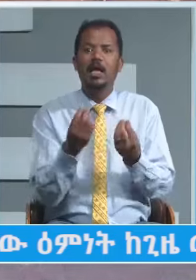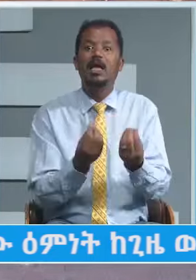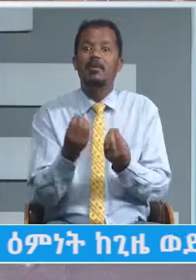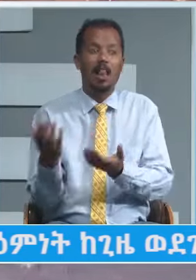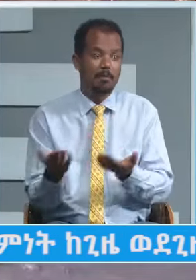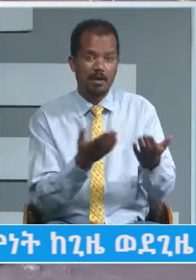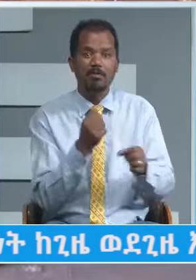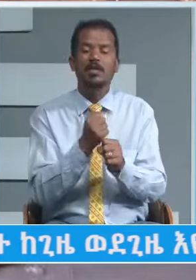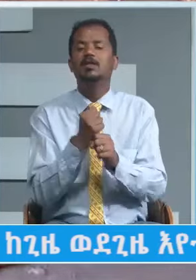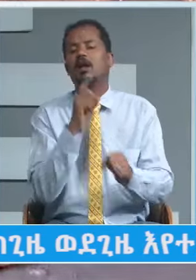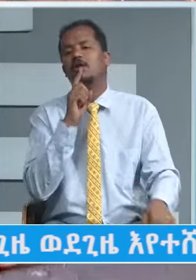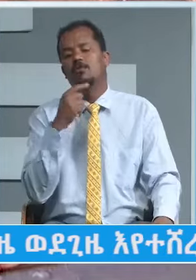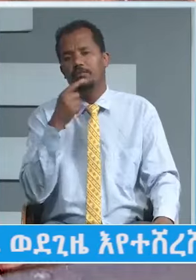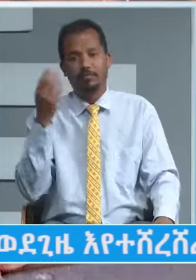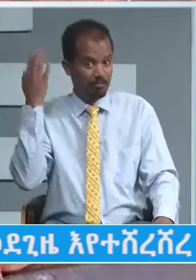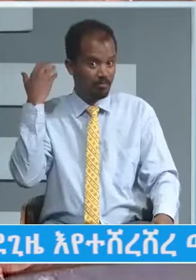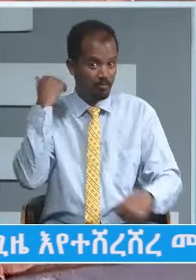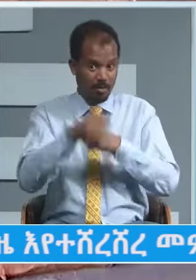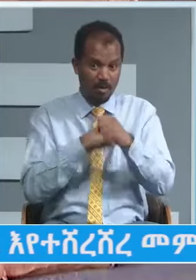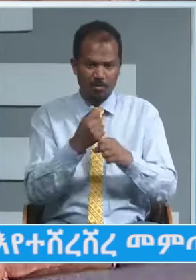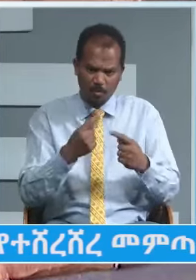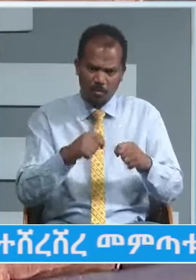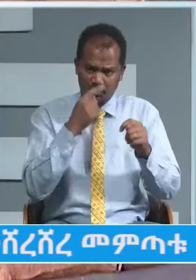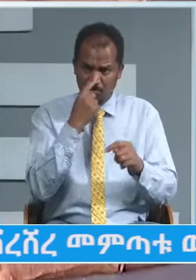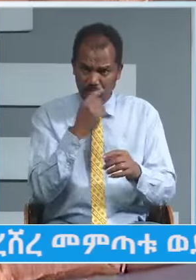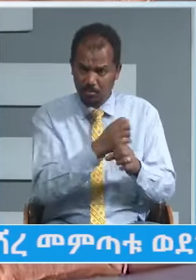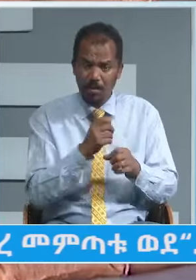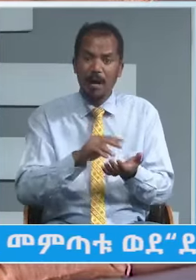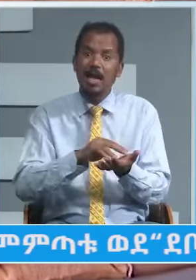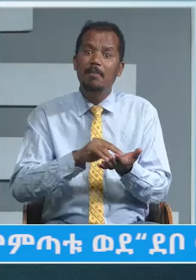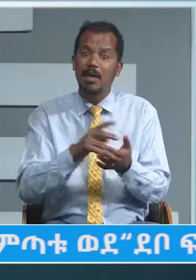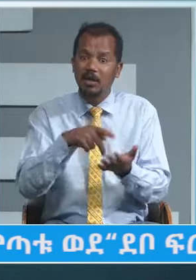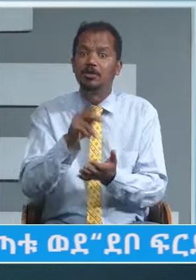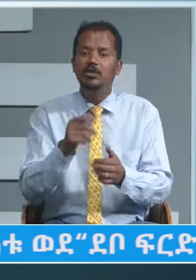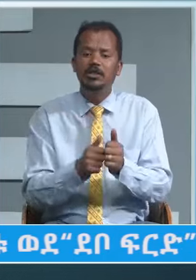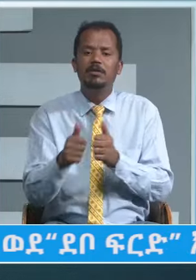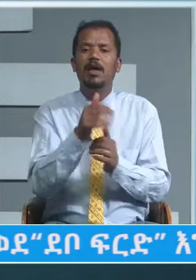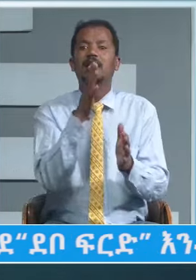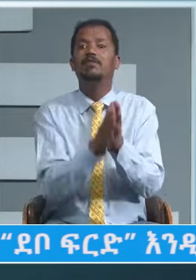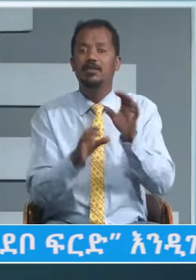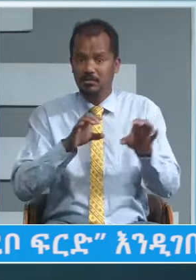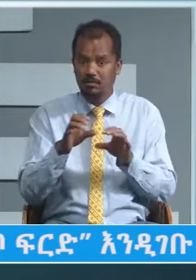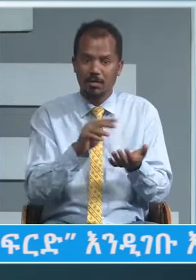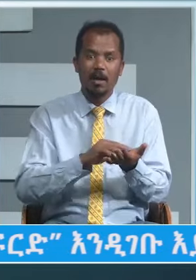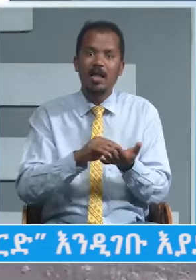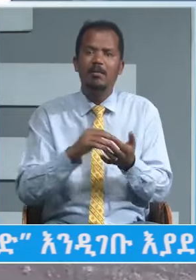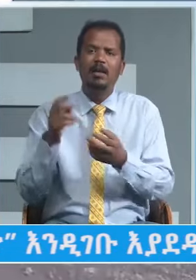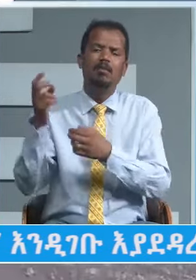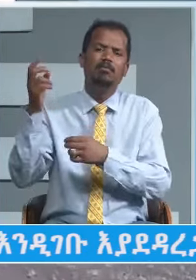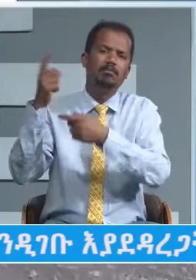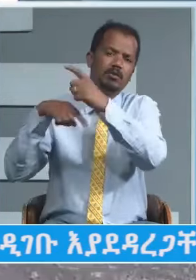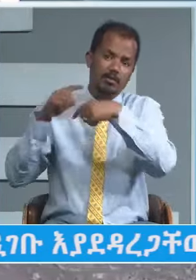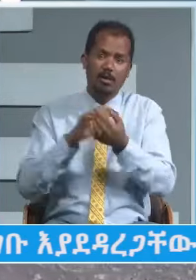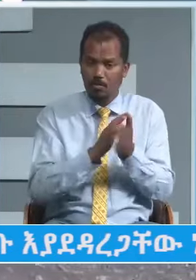ወደ ገበያ ለማቅረብ እየተሰራ ነው ብለዋል። ያለፈውን ዓመት ተሞክሮ በመውሰድ የማዳበሪያ ግዢ ቅድሚያ እንዲፈጸም እየተደረገና ማዳበሪያ